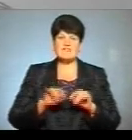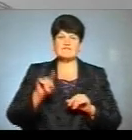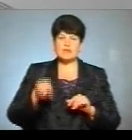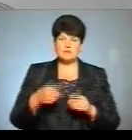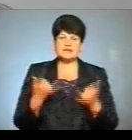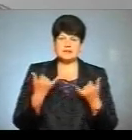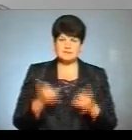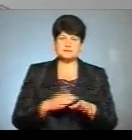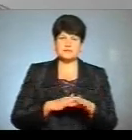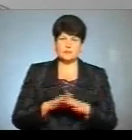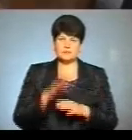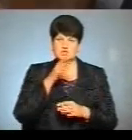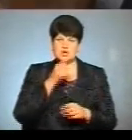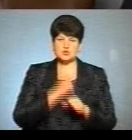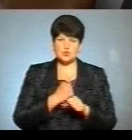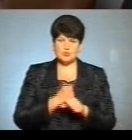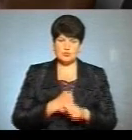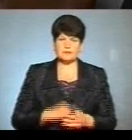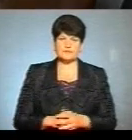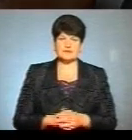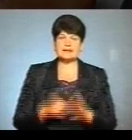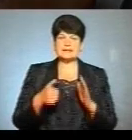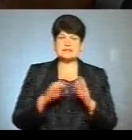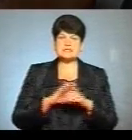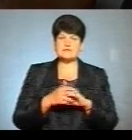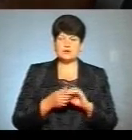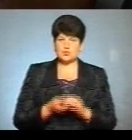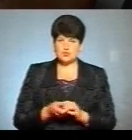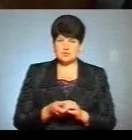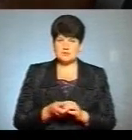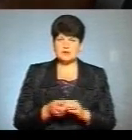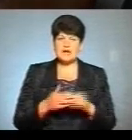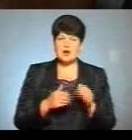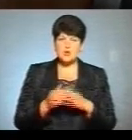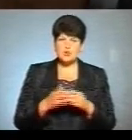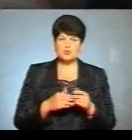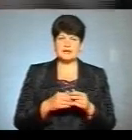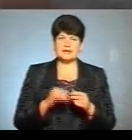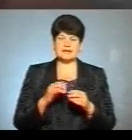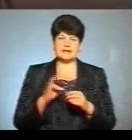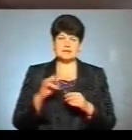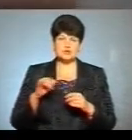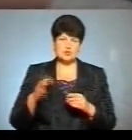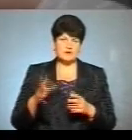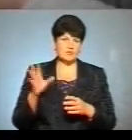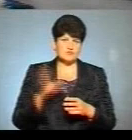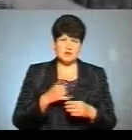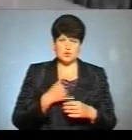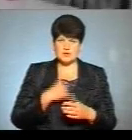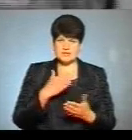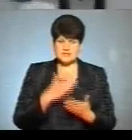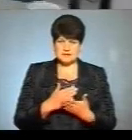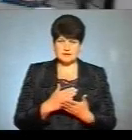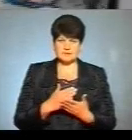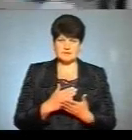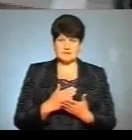тепер дотримується під час роботи. Дезінфікуючі засоби для рук, для інструменту, от все в нас є,